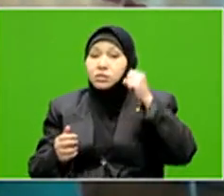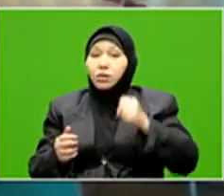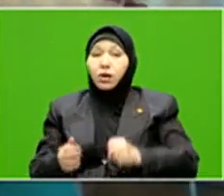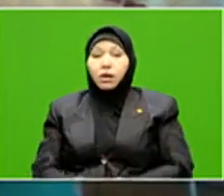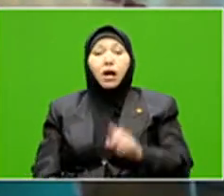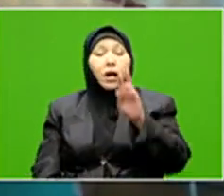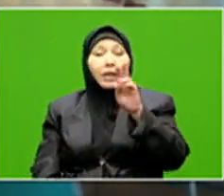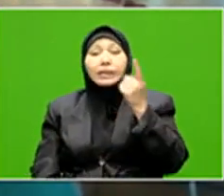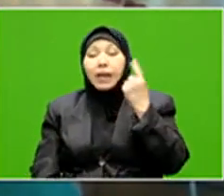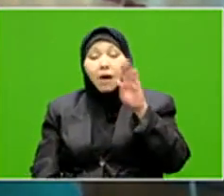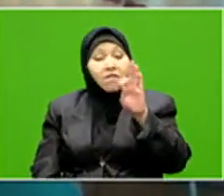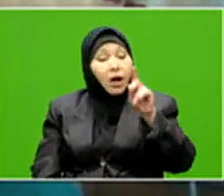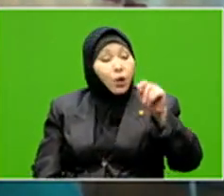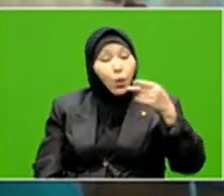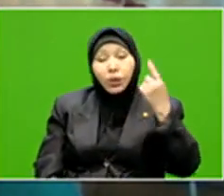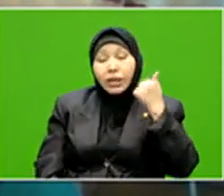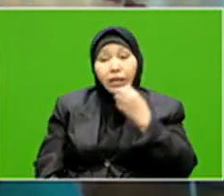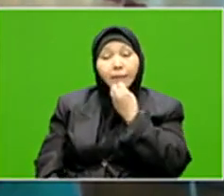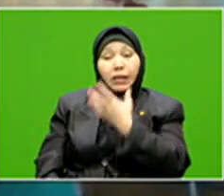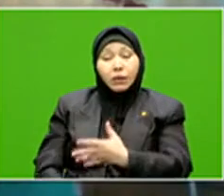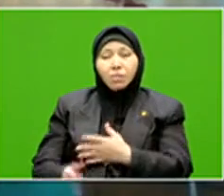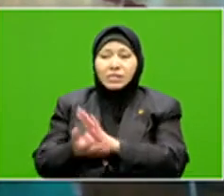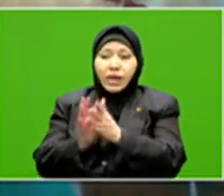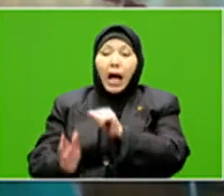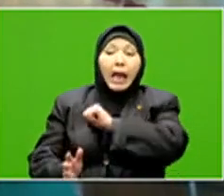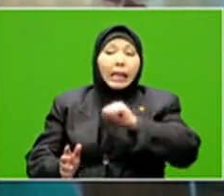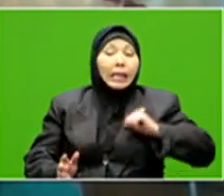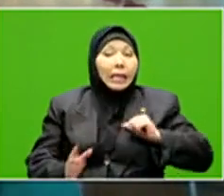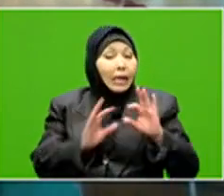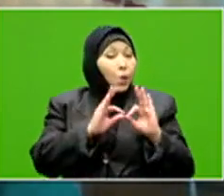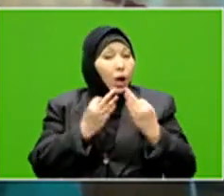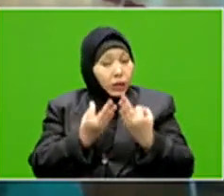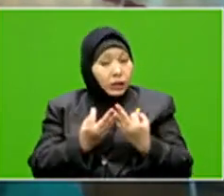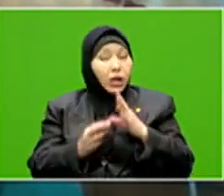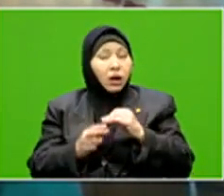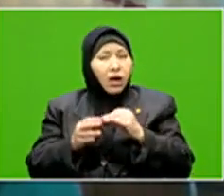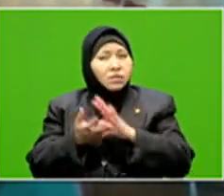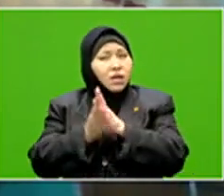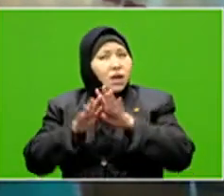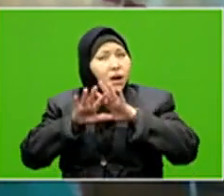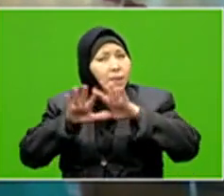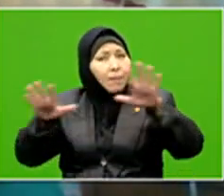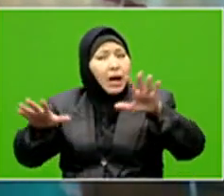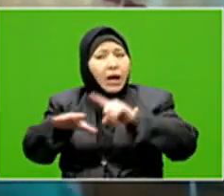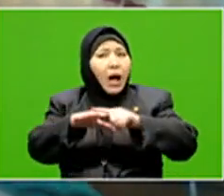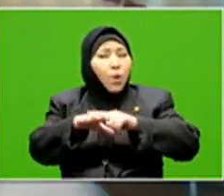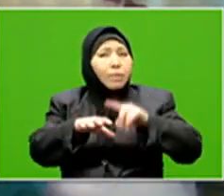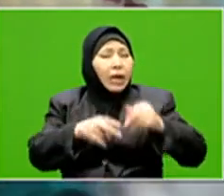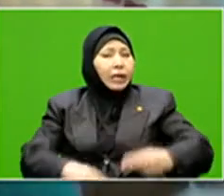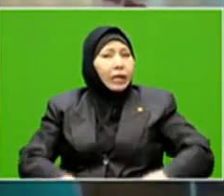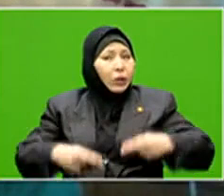Fadrul sebentar tadi, iaitu dilihat sebagai ahli keluarga. Dan kalau nak pergi lebih luas lagi, iaitu kaum yang hidup